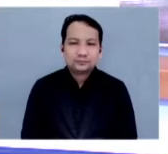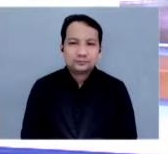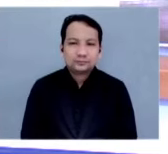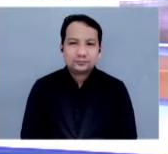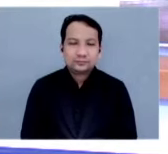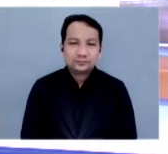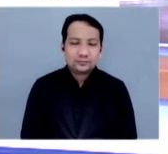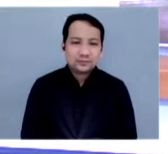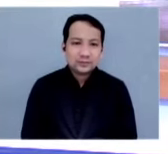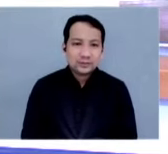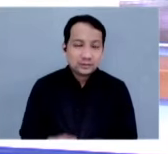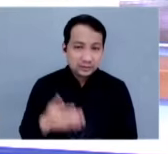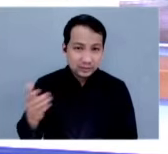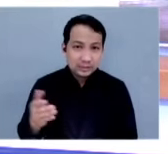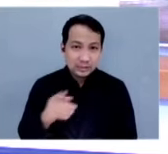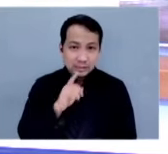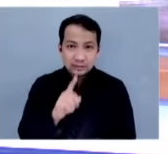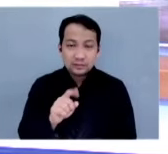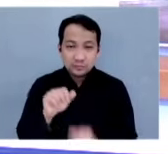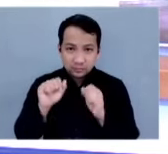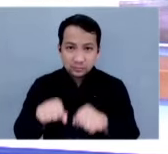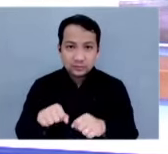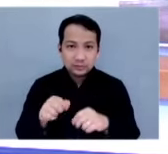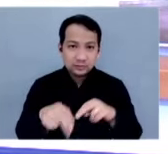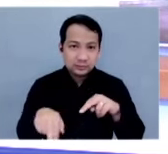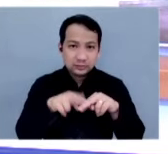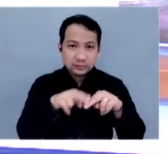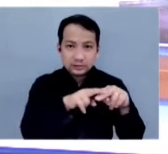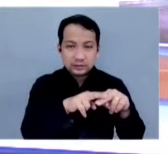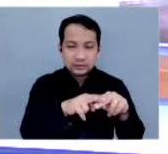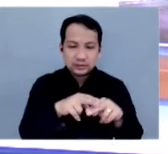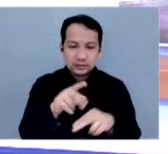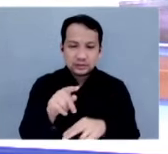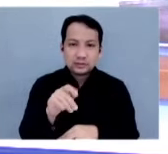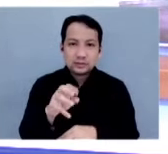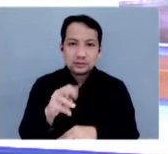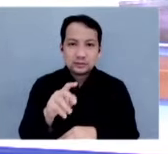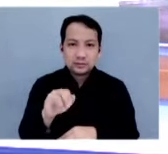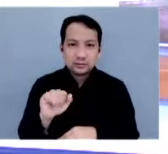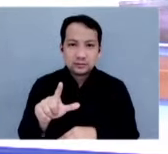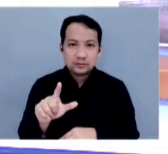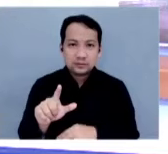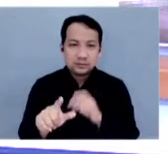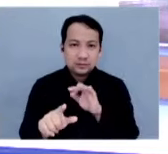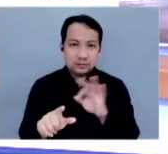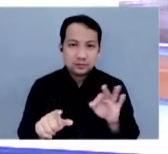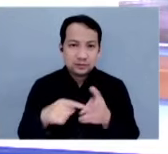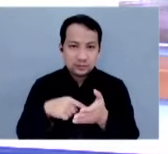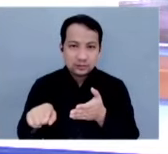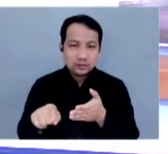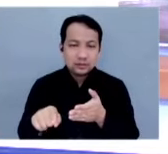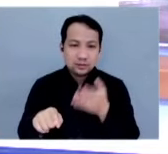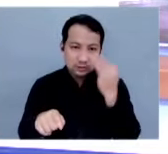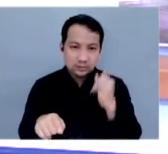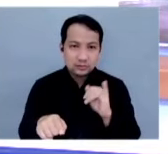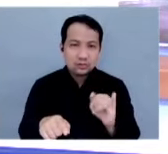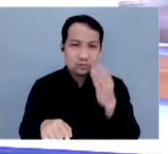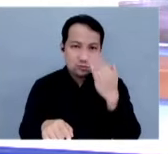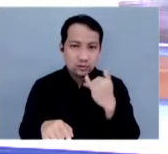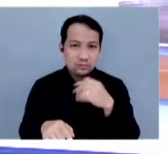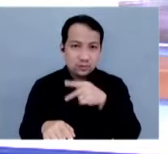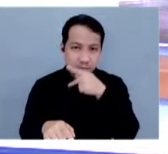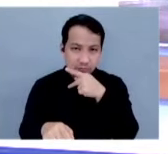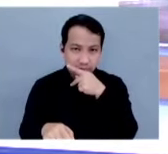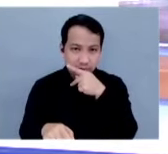Hindi pa rin daw basta-basta pwedeng taasan ang terminal fees sa Ninoy Aquino International Airport o NAIA kahit private sector na